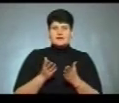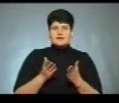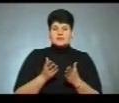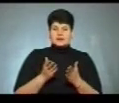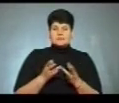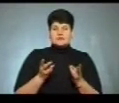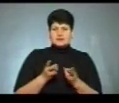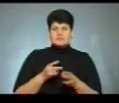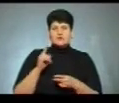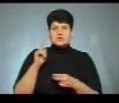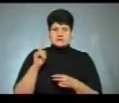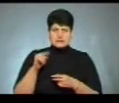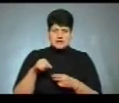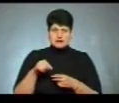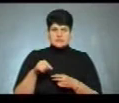потрібно знати